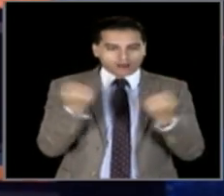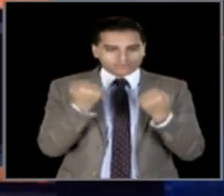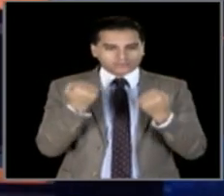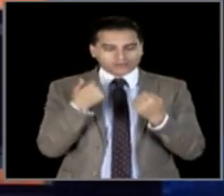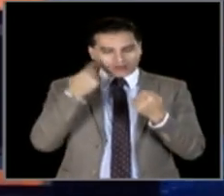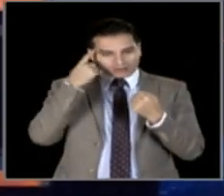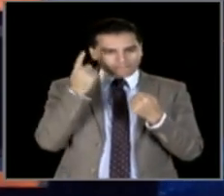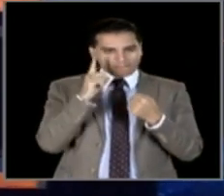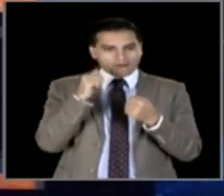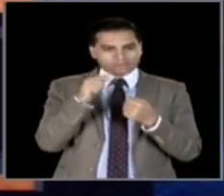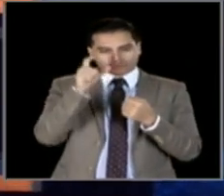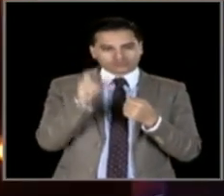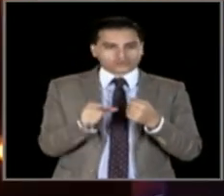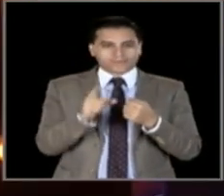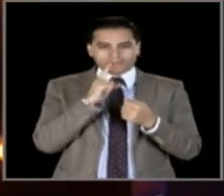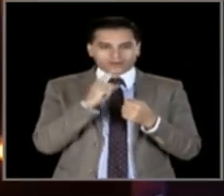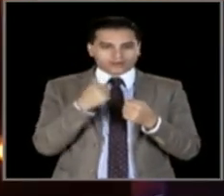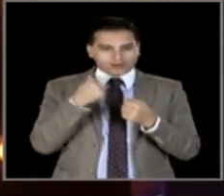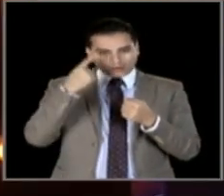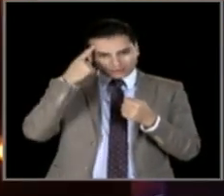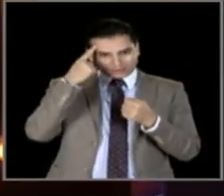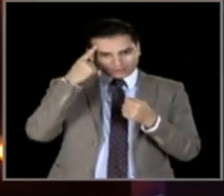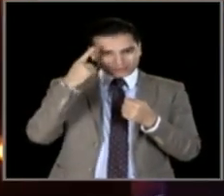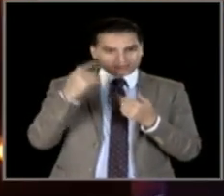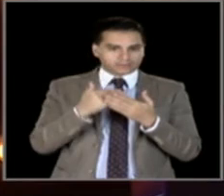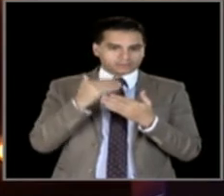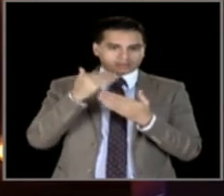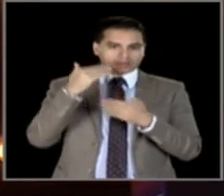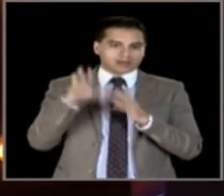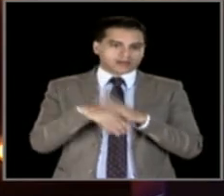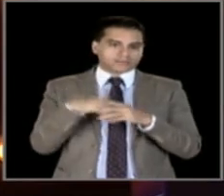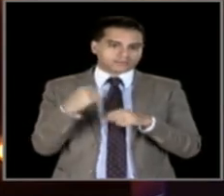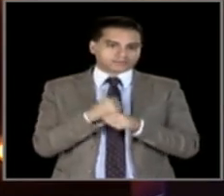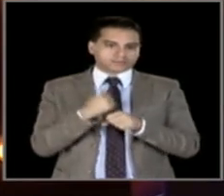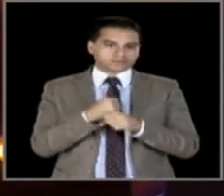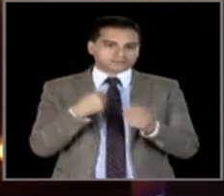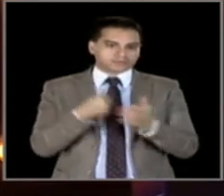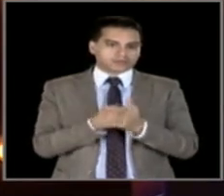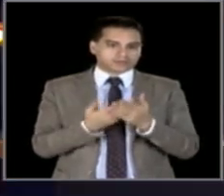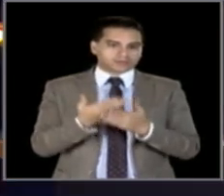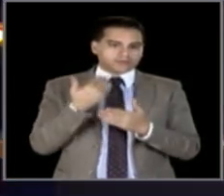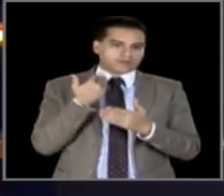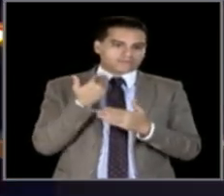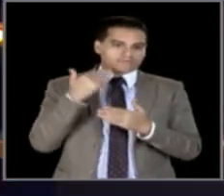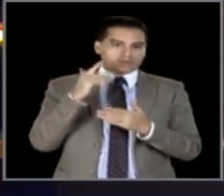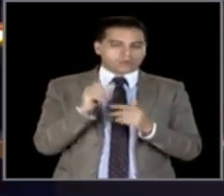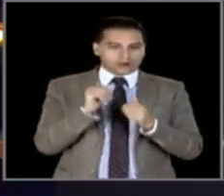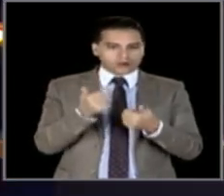طبعاً أنا معرفش الطالب شخصياً، ولكن وصل لي إن هو بقى بيحصل وجاب درجات حلوة في آخر الترم، فدي من الحاجات اللي أنا ده حضر